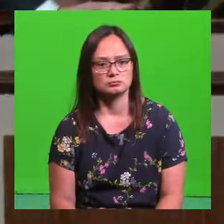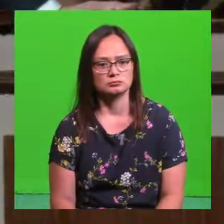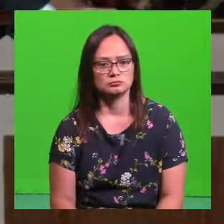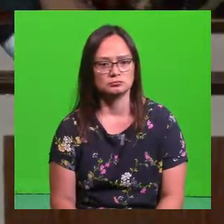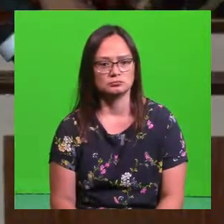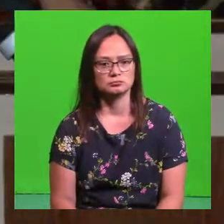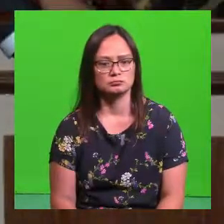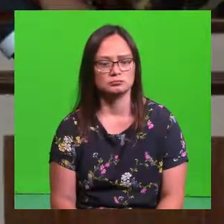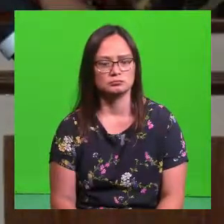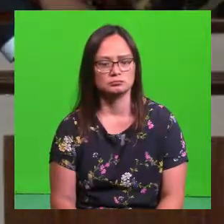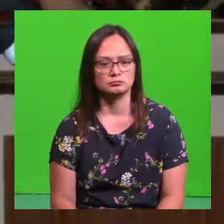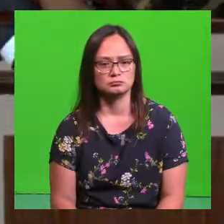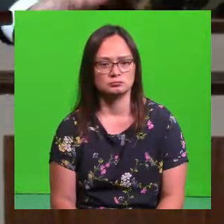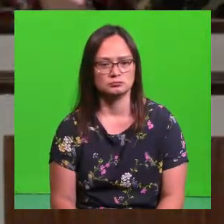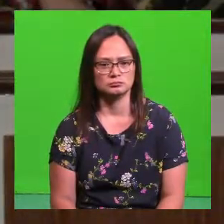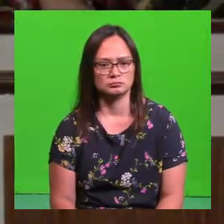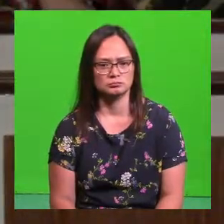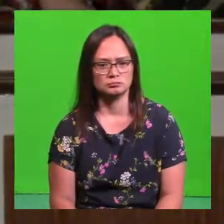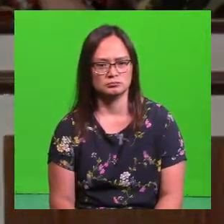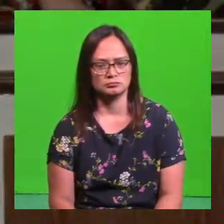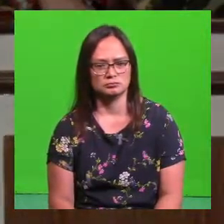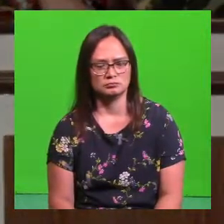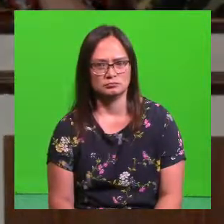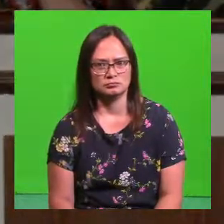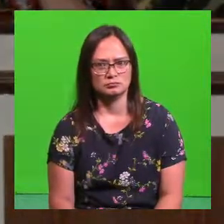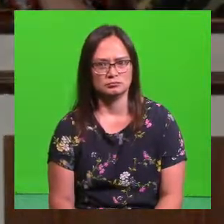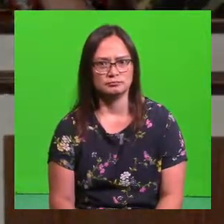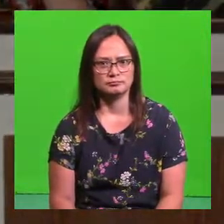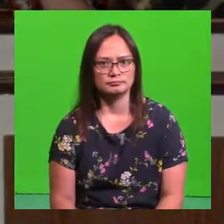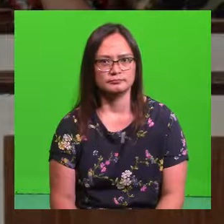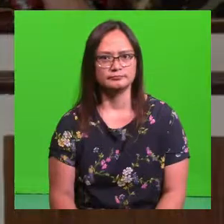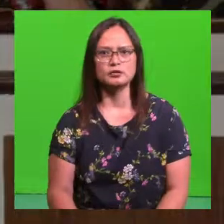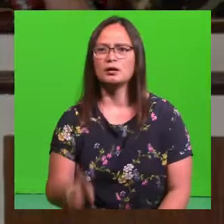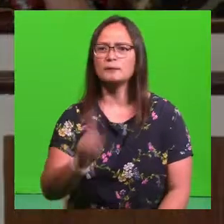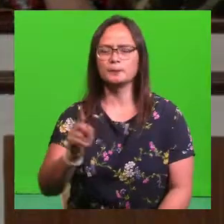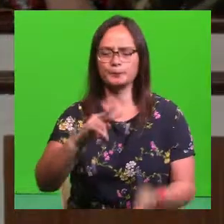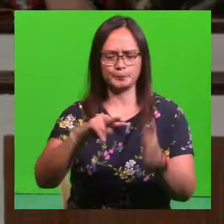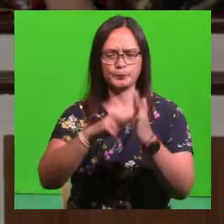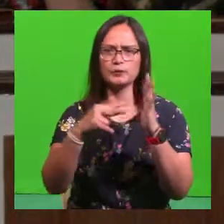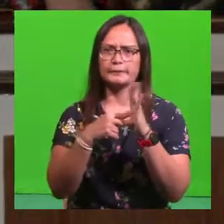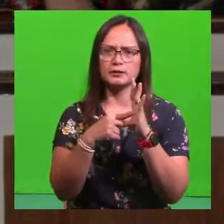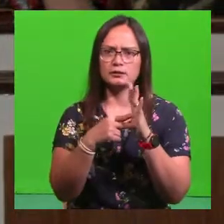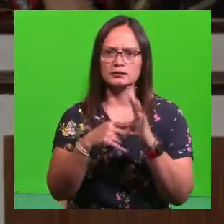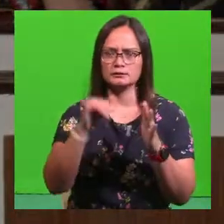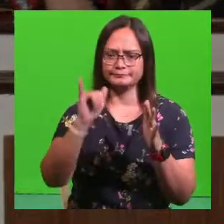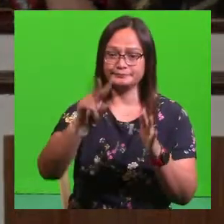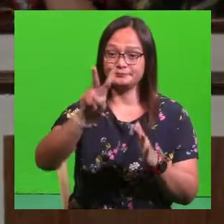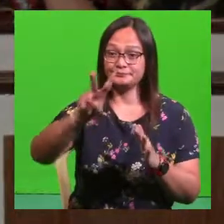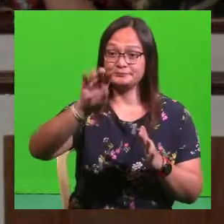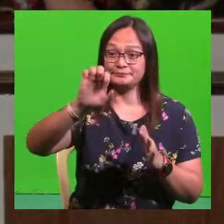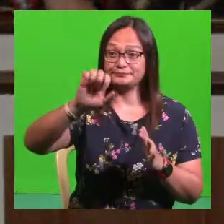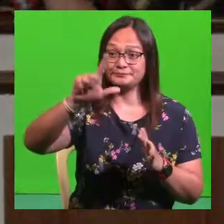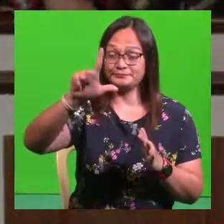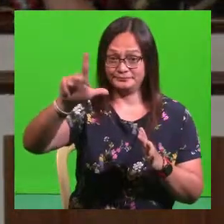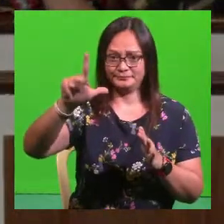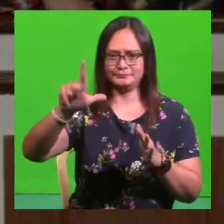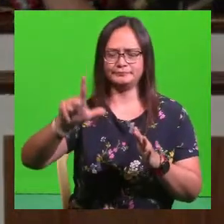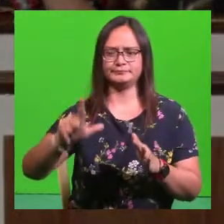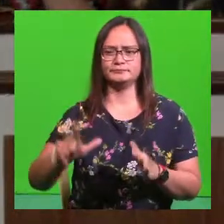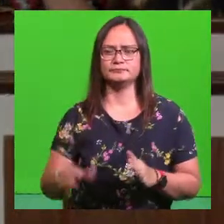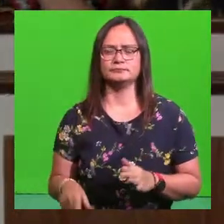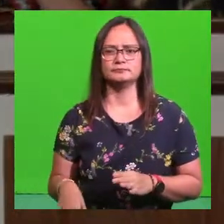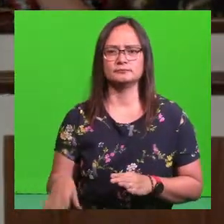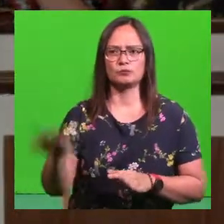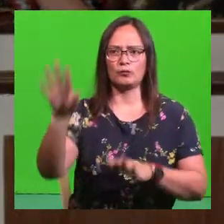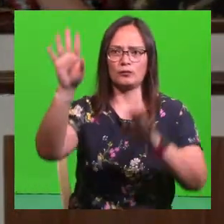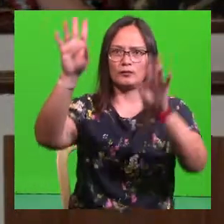veil? Ang kurtina? Kurtina ba yan? Okay? Ang veil ay napunit at nabuksan ang Holy of Holies.